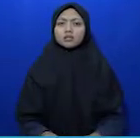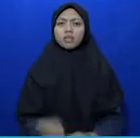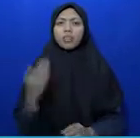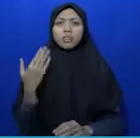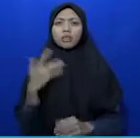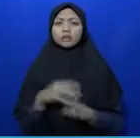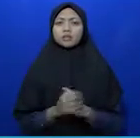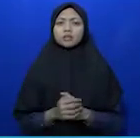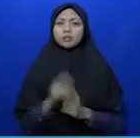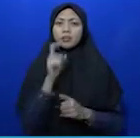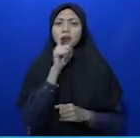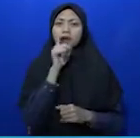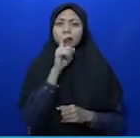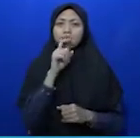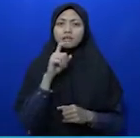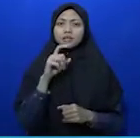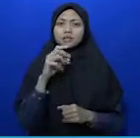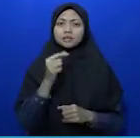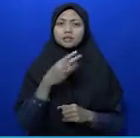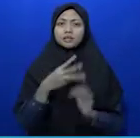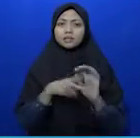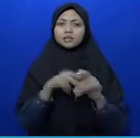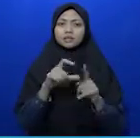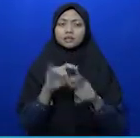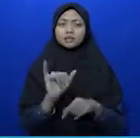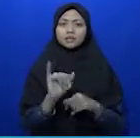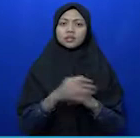Rendy, Pak Bambang, juga Pak Pami, ini kan